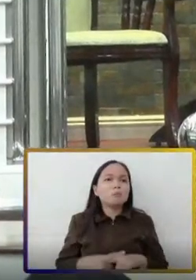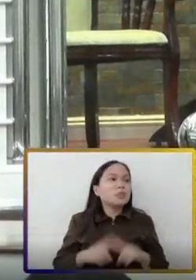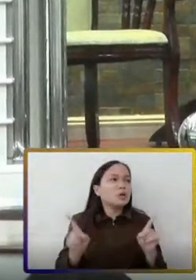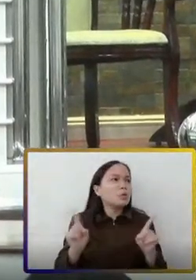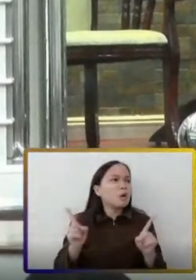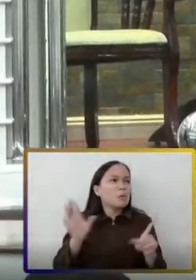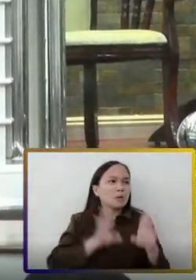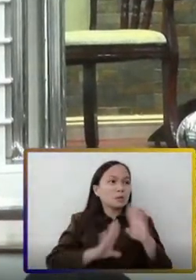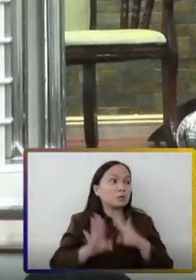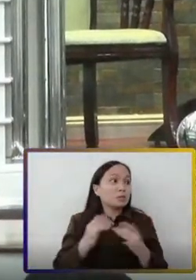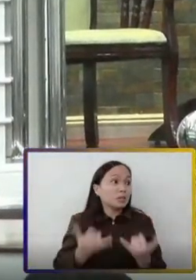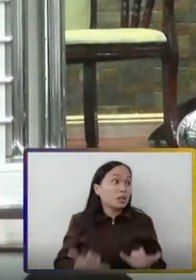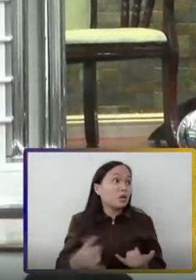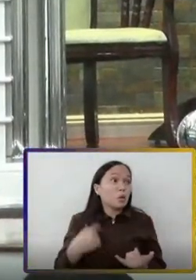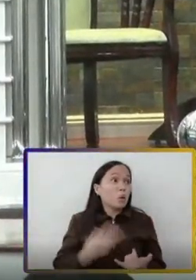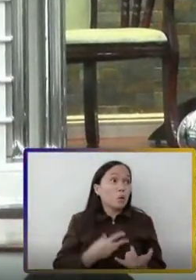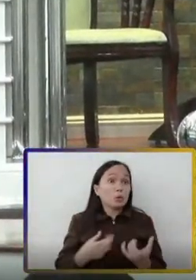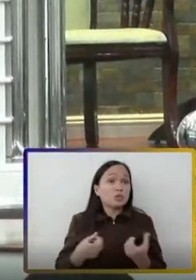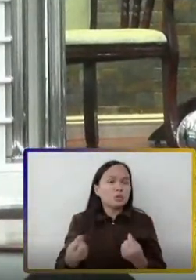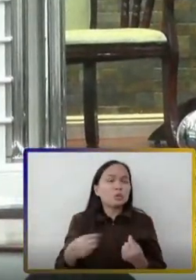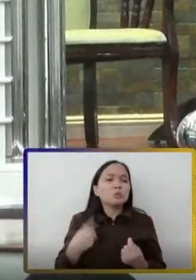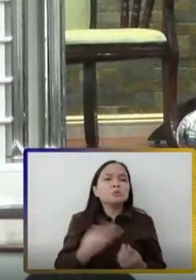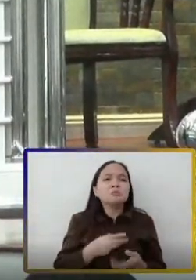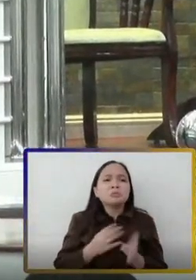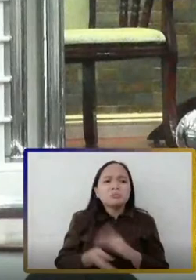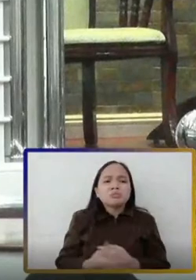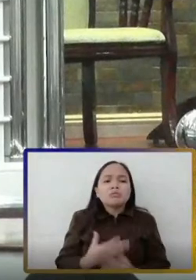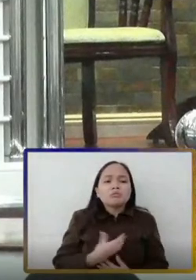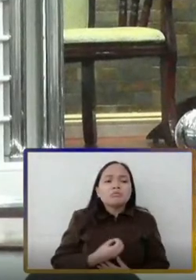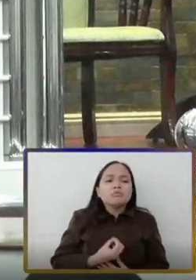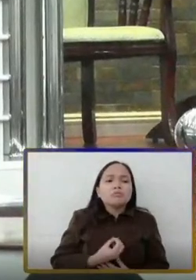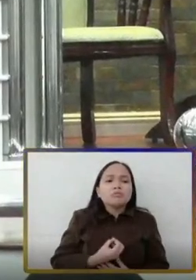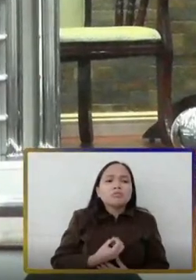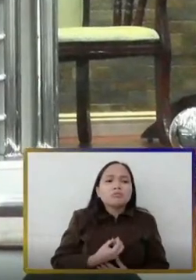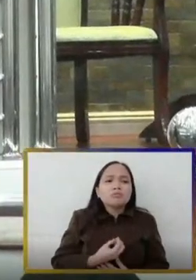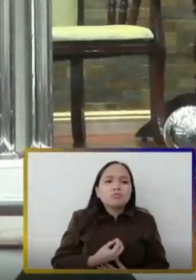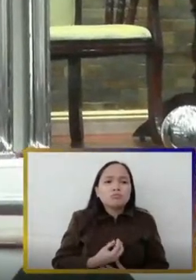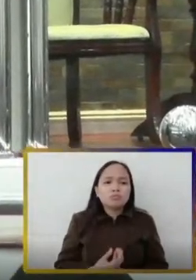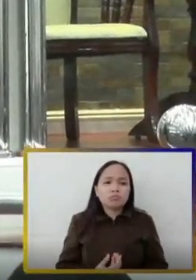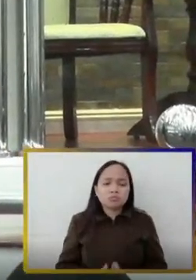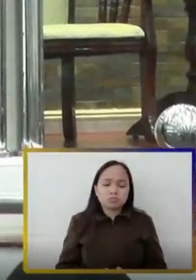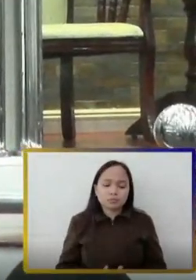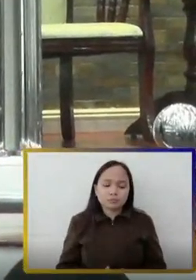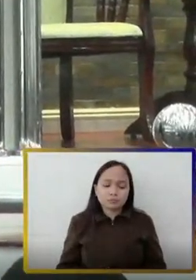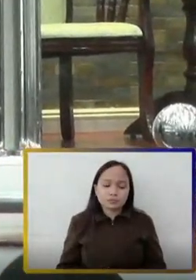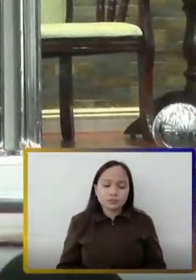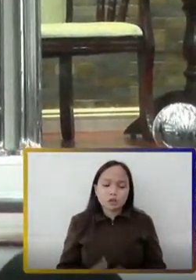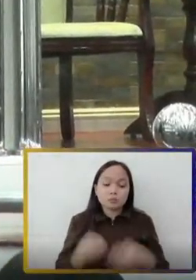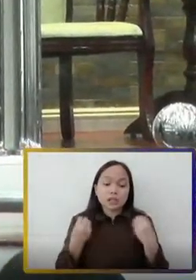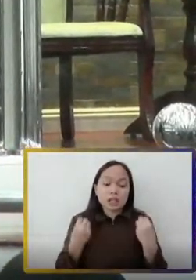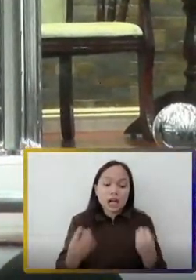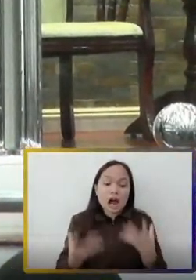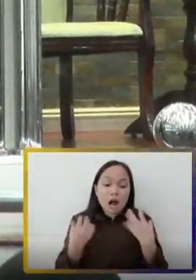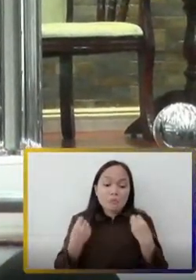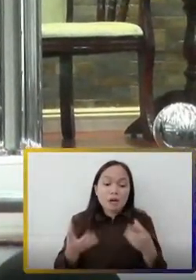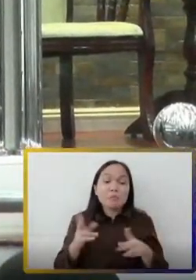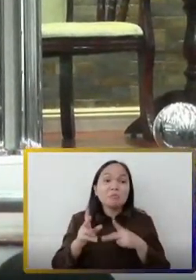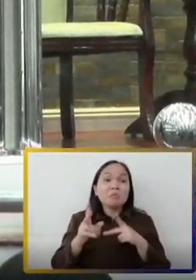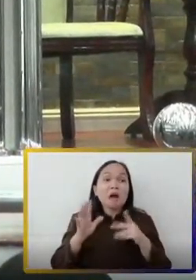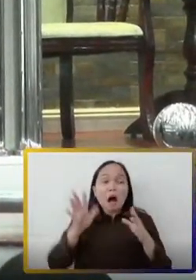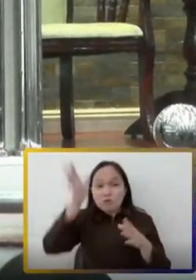ngayon, hindi pa natin ginagawa, takot na tayo. Marami mga takusa, takot sa